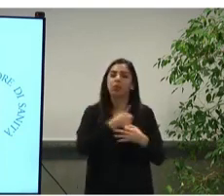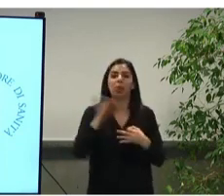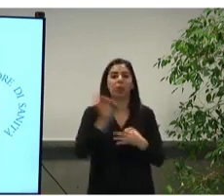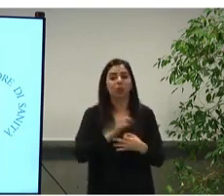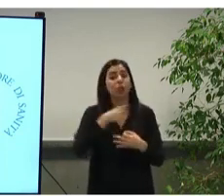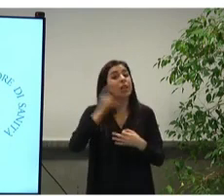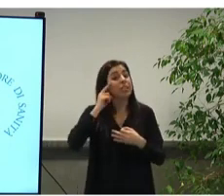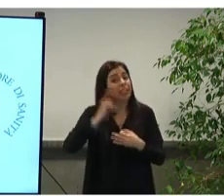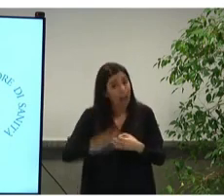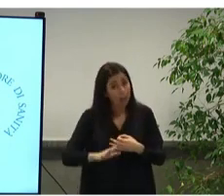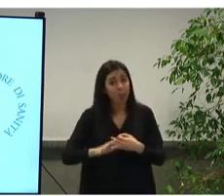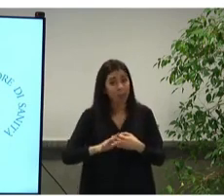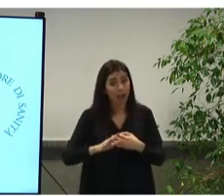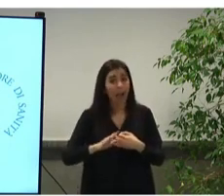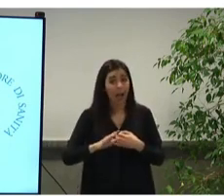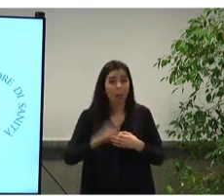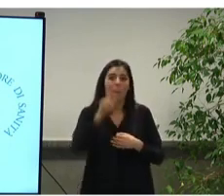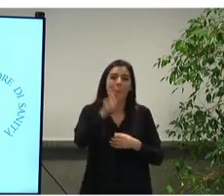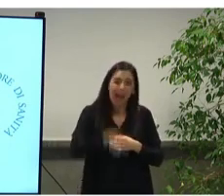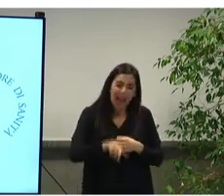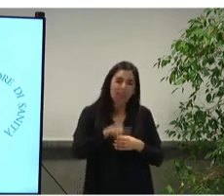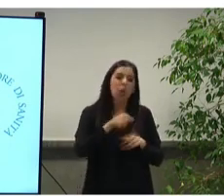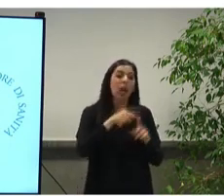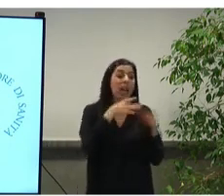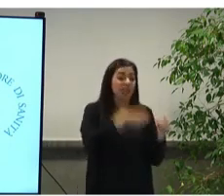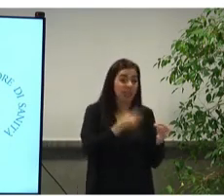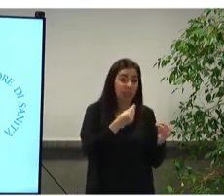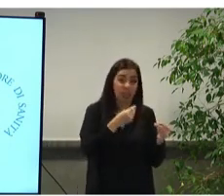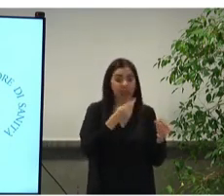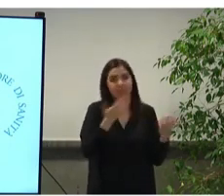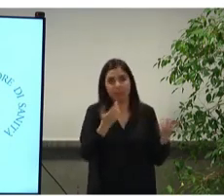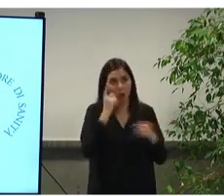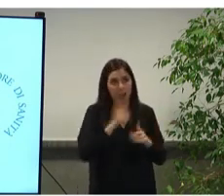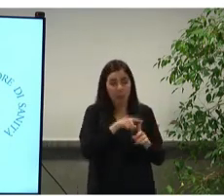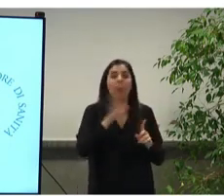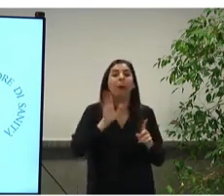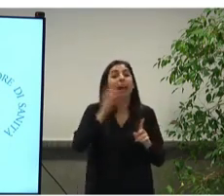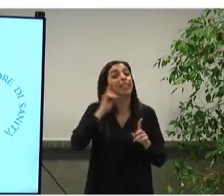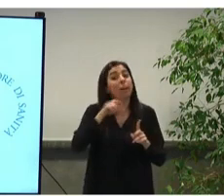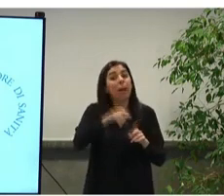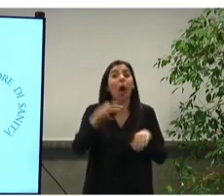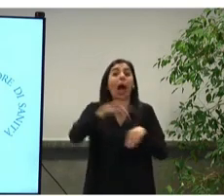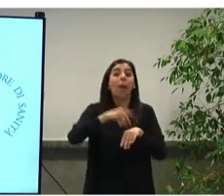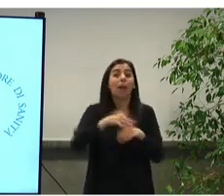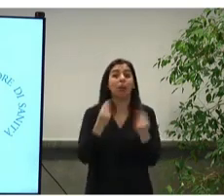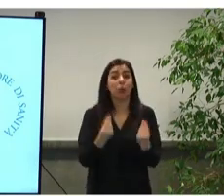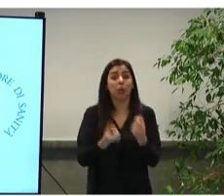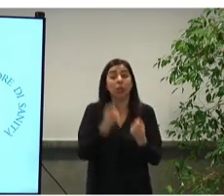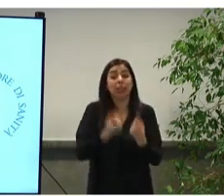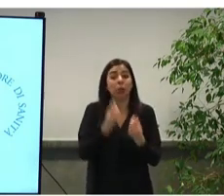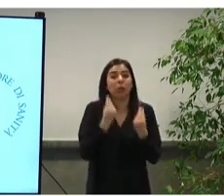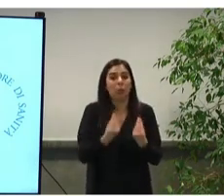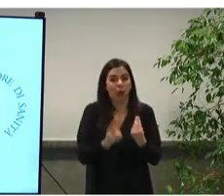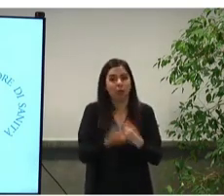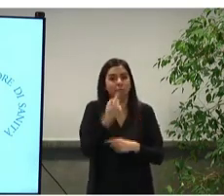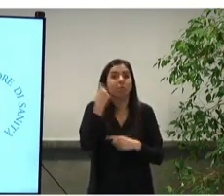sappiamo quando si è infettato e quando si è ammalato, sarebbe bello sapere quando si è infettato ma non lo sapremo mai, ma almeno quando si è ammalato è un dato